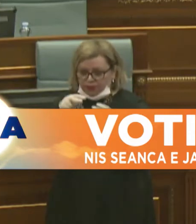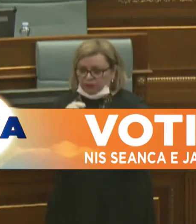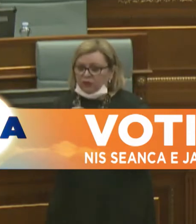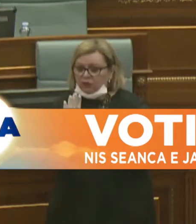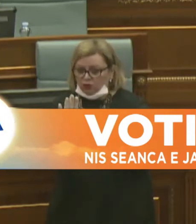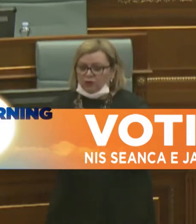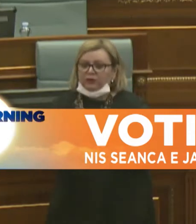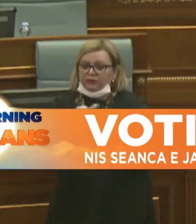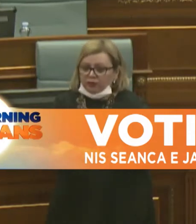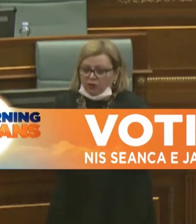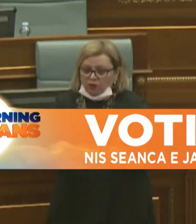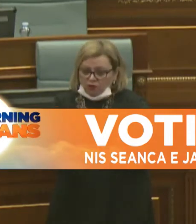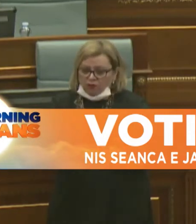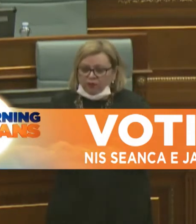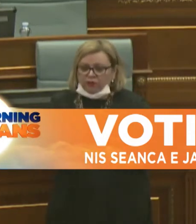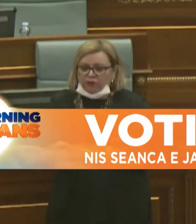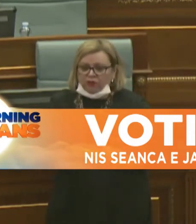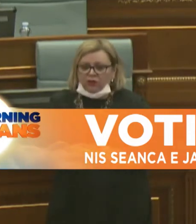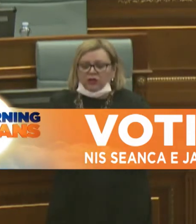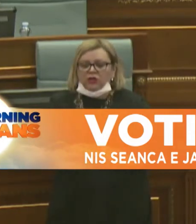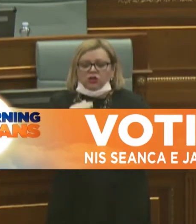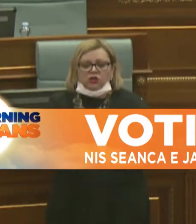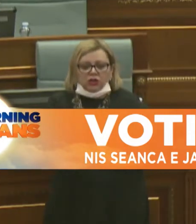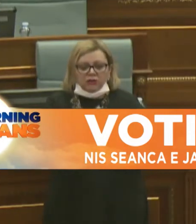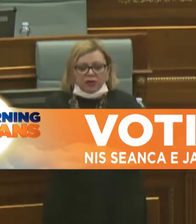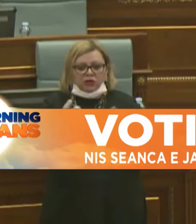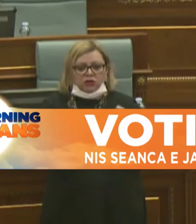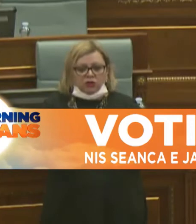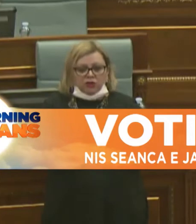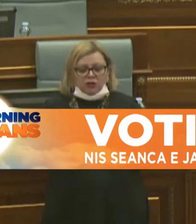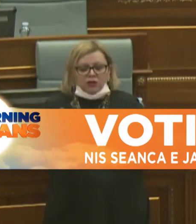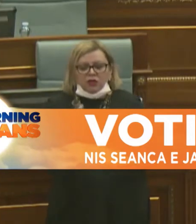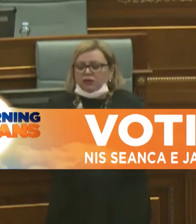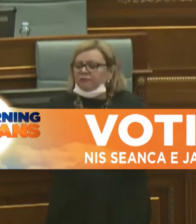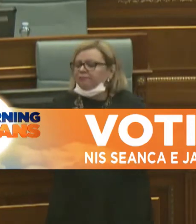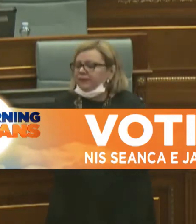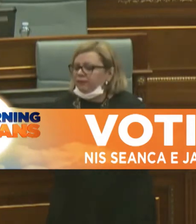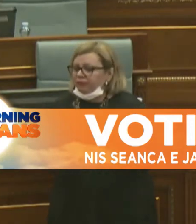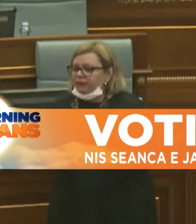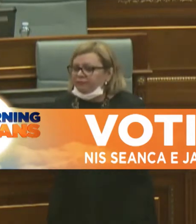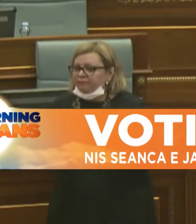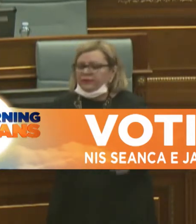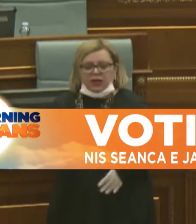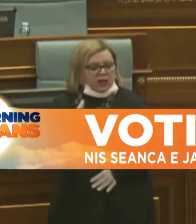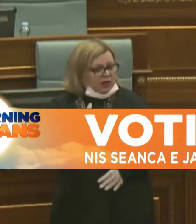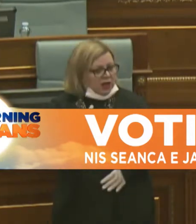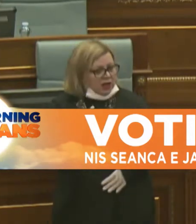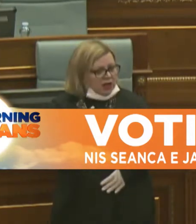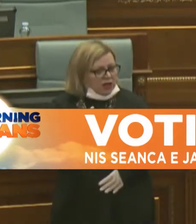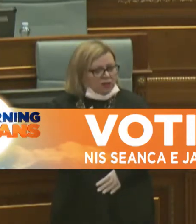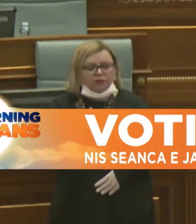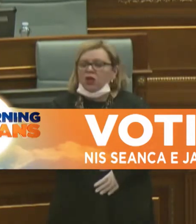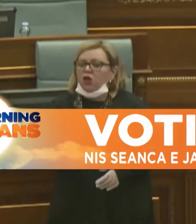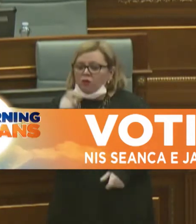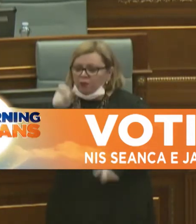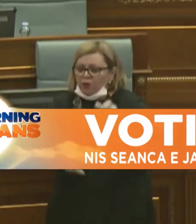të marrë besimin dhe legitimitetin për të shërbyer demokracisë tonë. Sepse ne jemi një kom që i